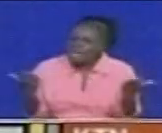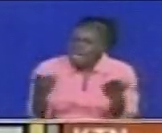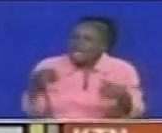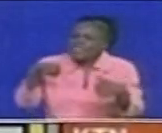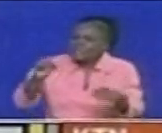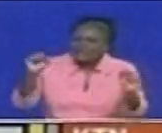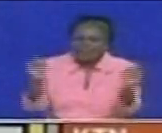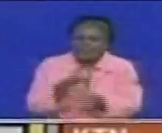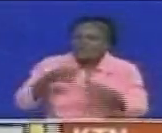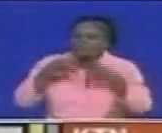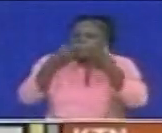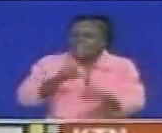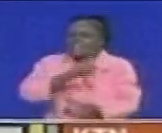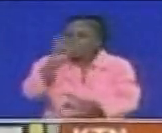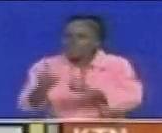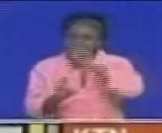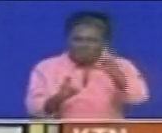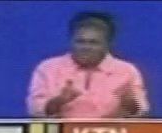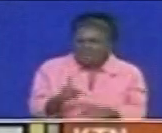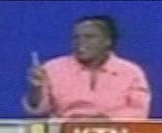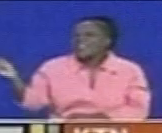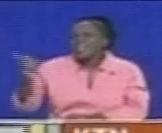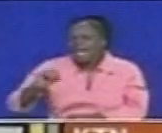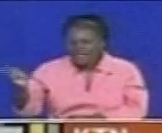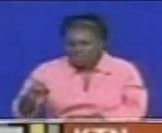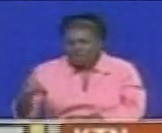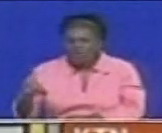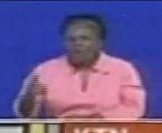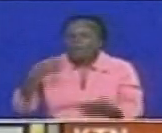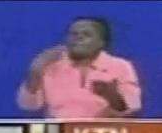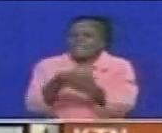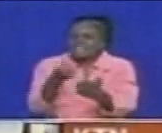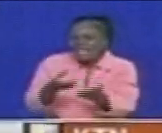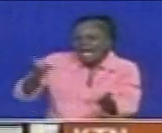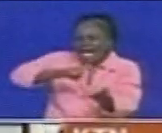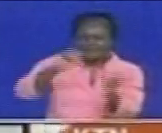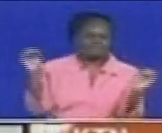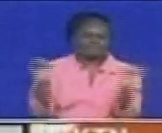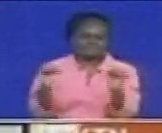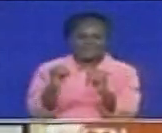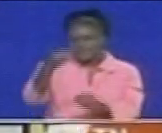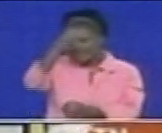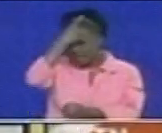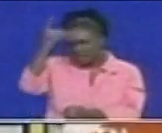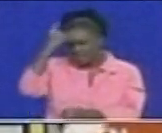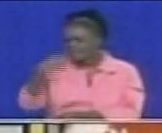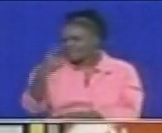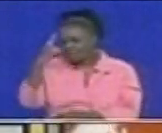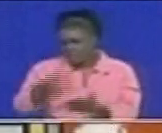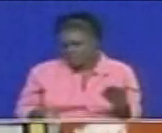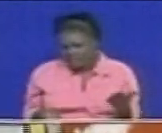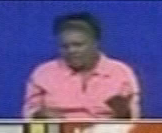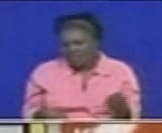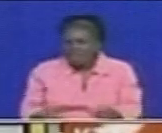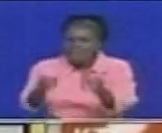haya maswali ya Auditor General, Nairobi isiongezewe pesa nyingine. Si watu wa Dagoretti tunasema hivi,